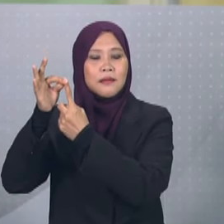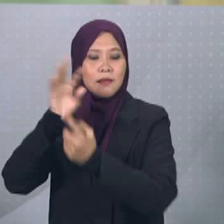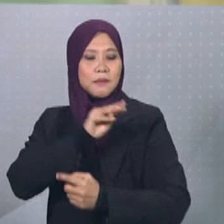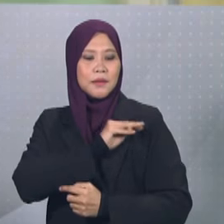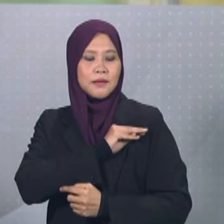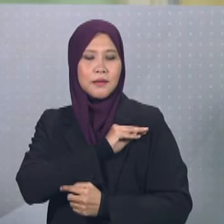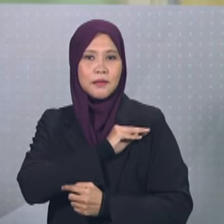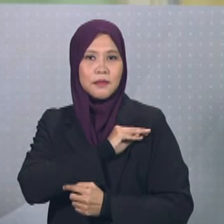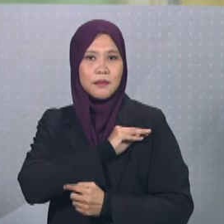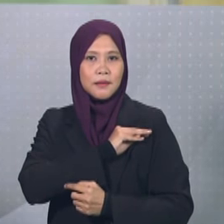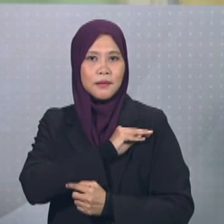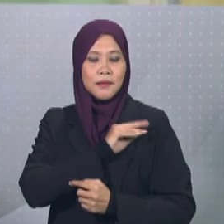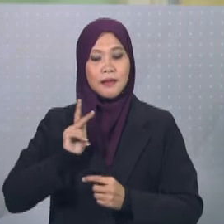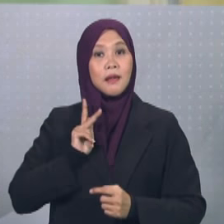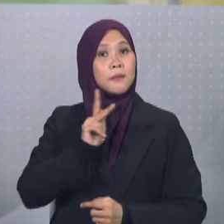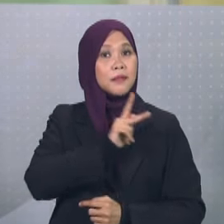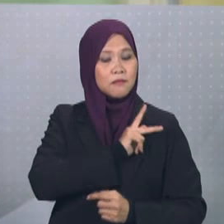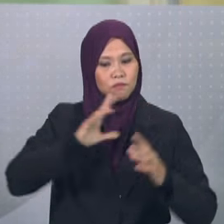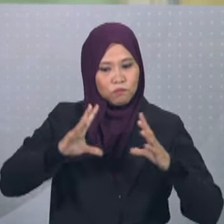Menteri, di mesyuarat khas Kabinet,